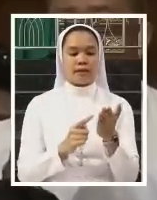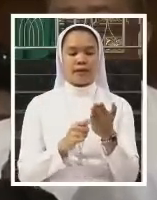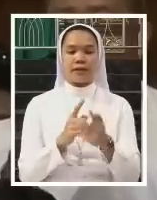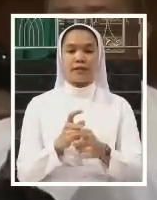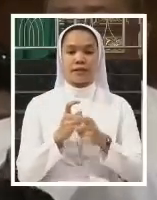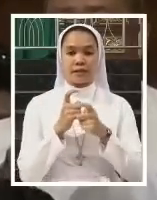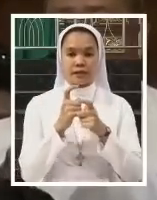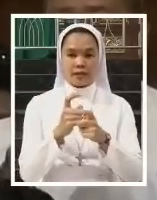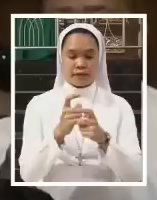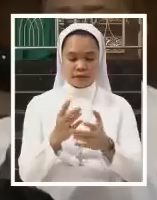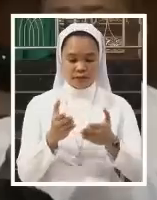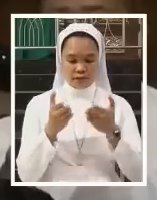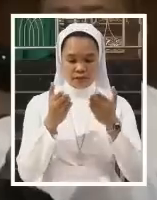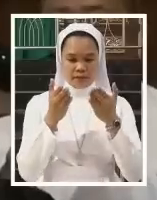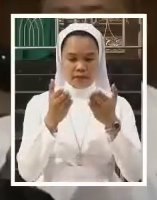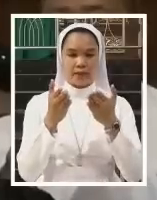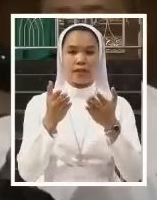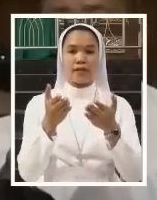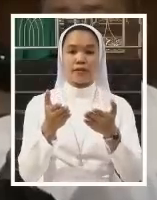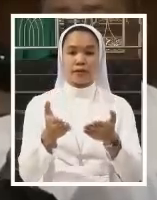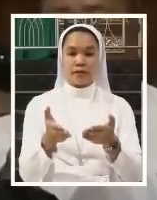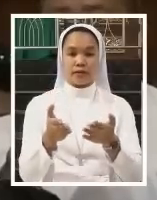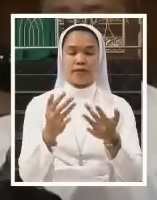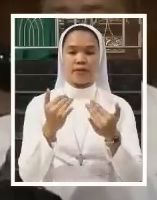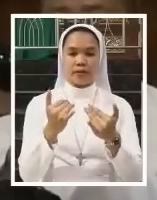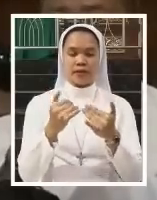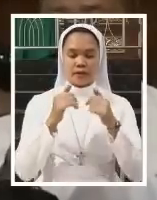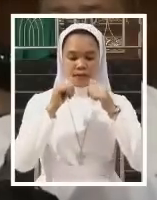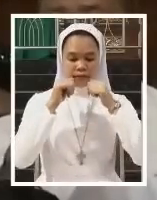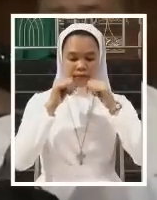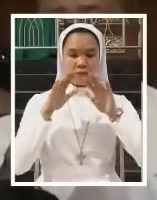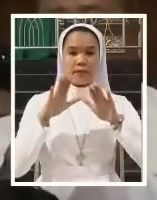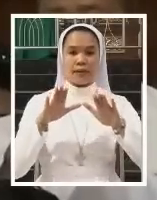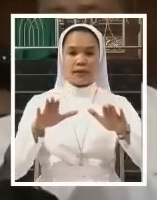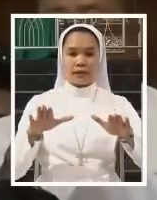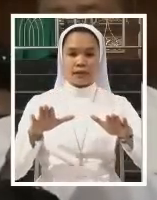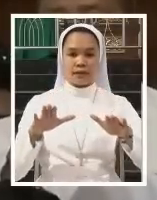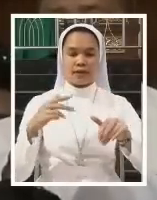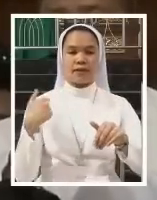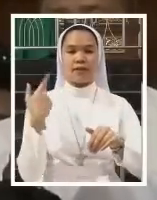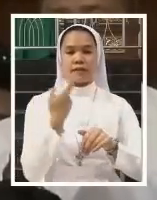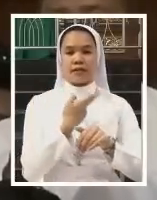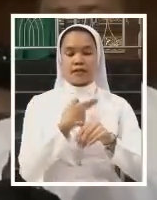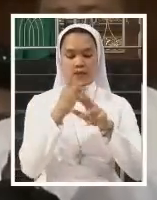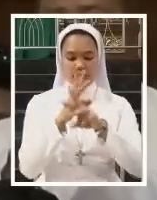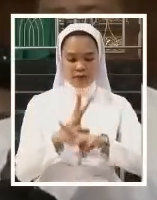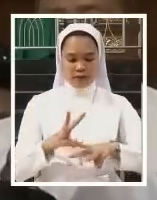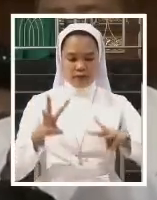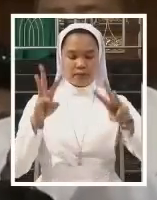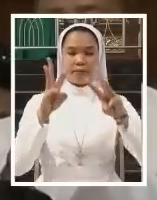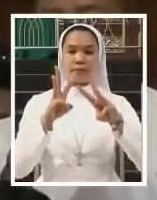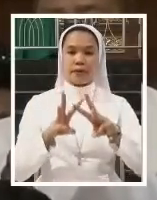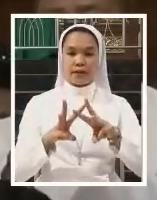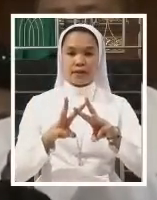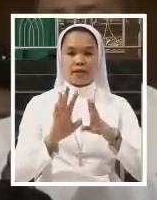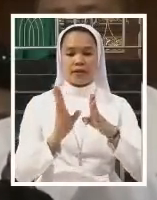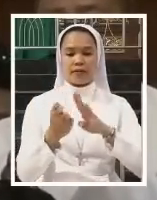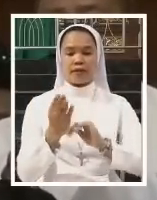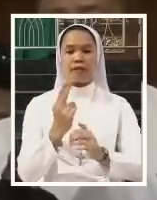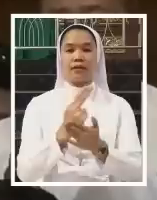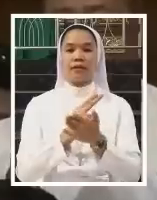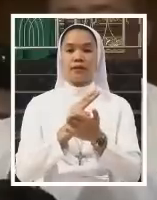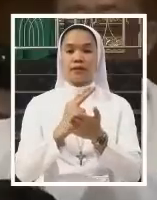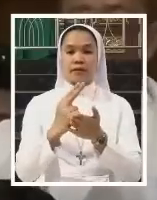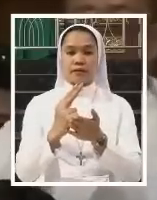na dinarami sa imo, tanganing mabendisyonan, papagkanigoon na pabanalon kan iyo man